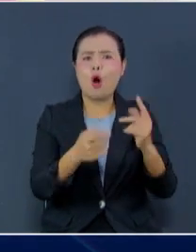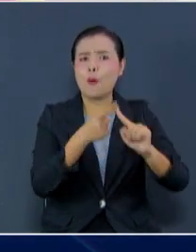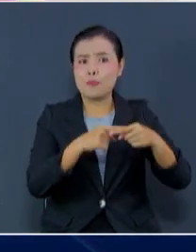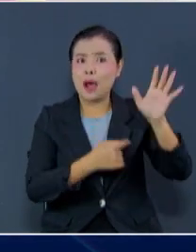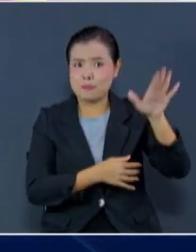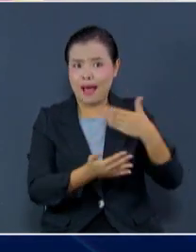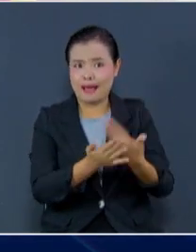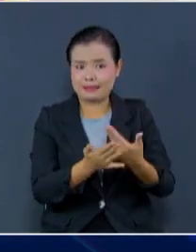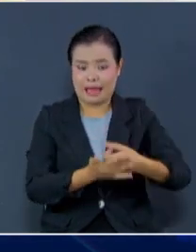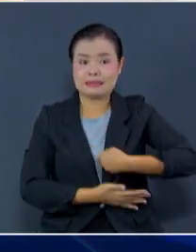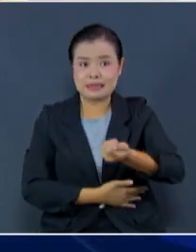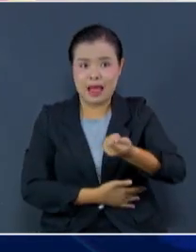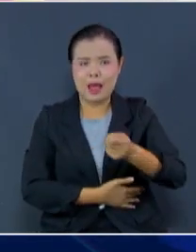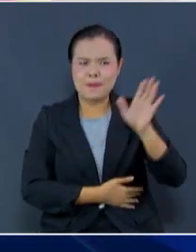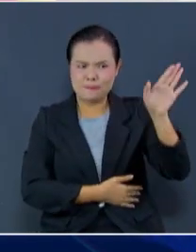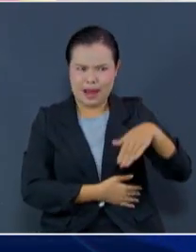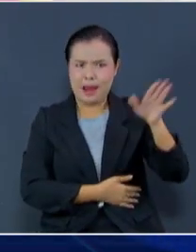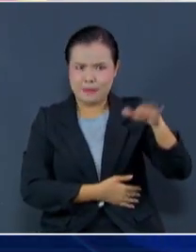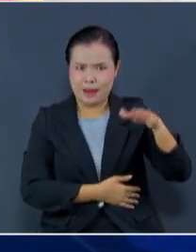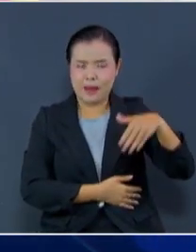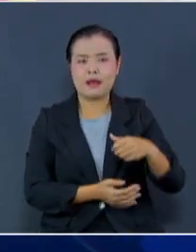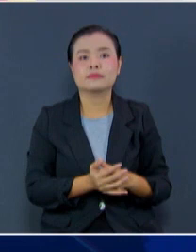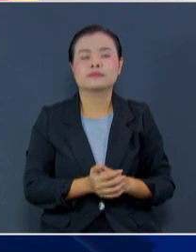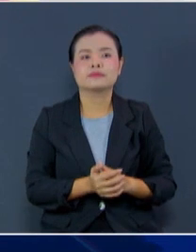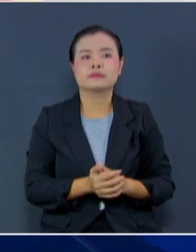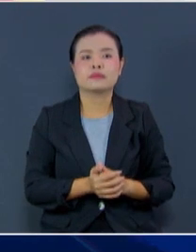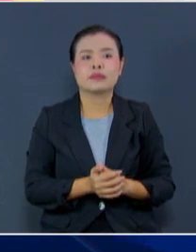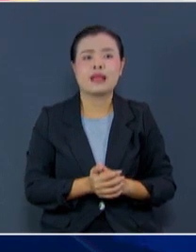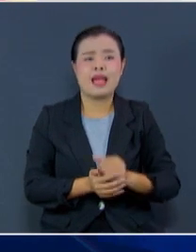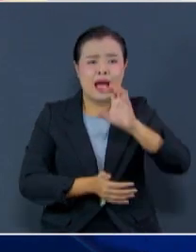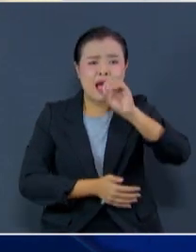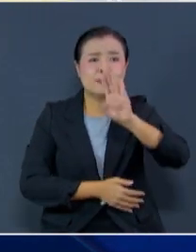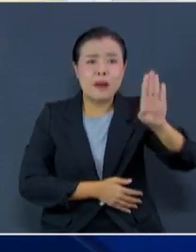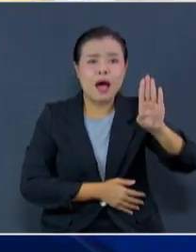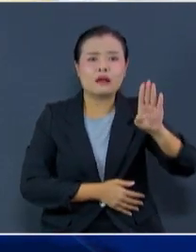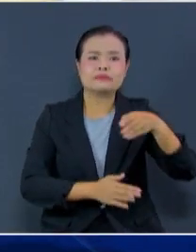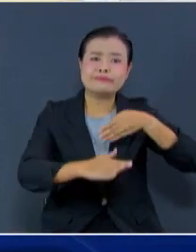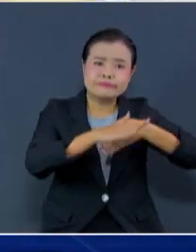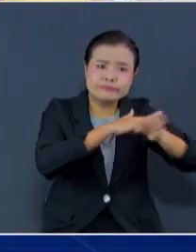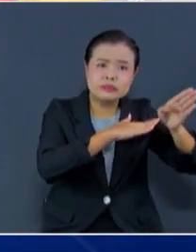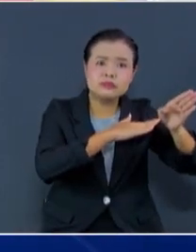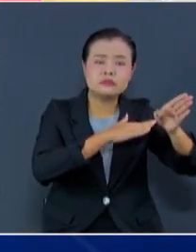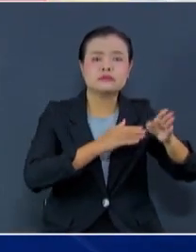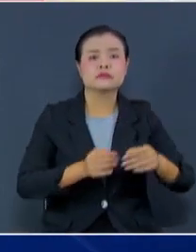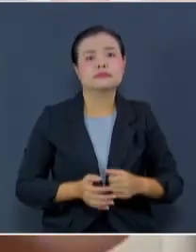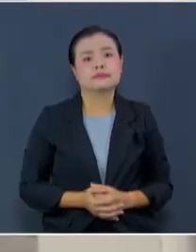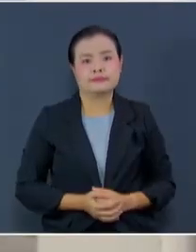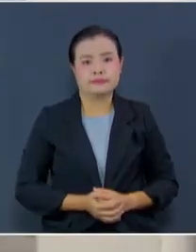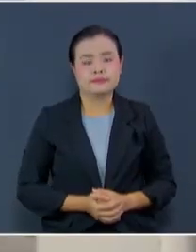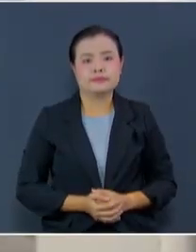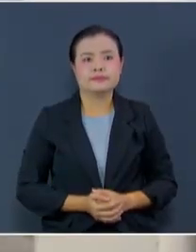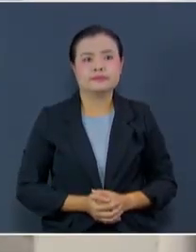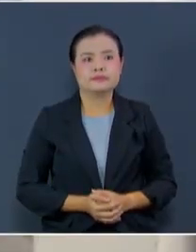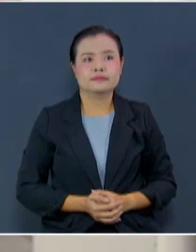กำลังมาจ่ายตังค์เนี่ยตามมาอยู่ติดๆเลยไม่คิดว่าสุดท้ายแค่50บาทก็ยังจะก่อเหตุแบบนี้ครับ